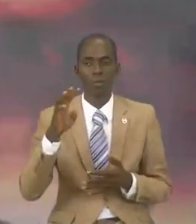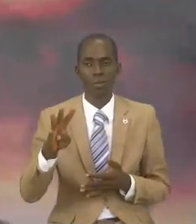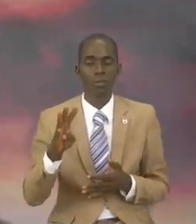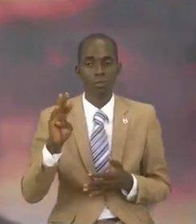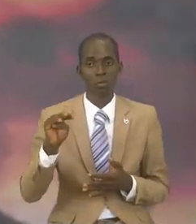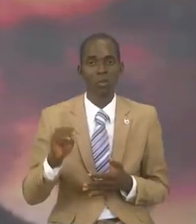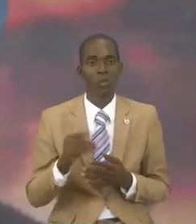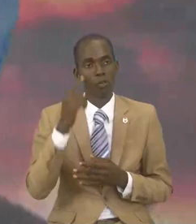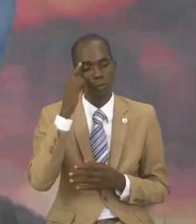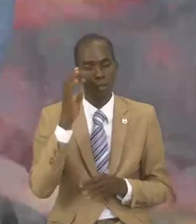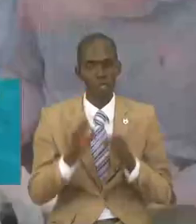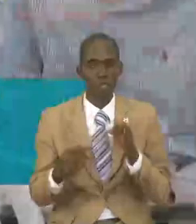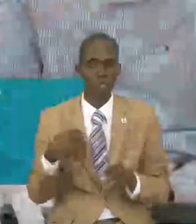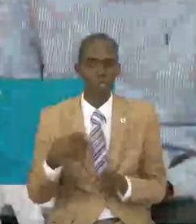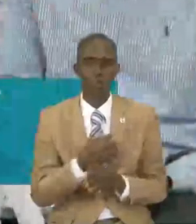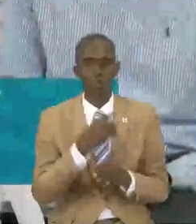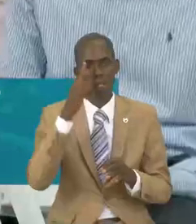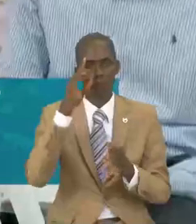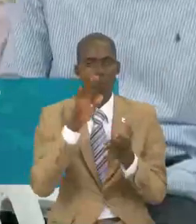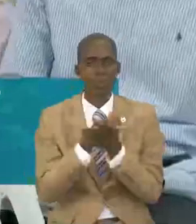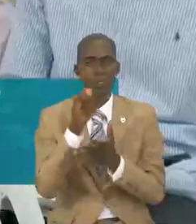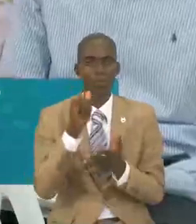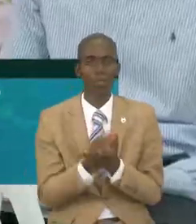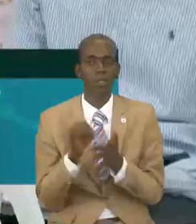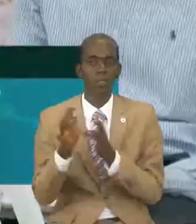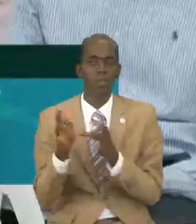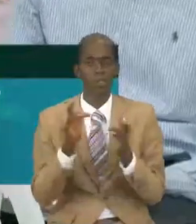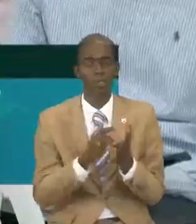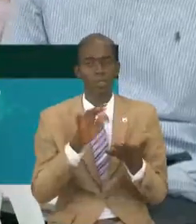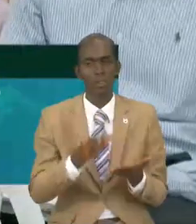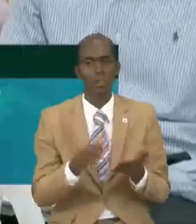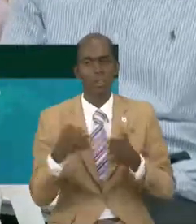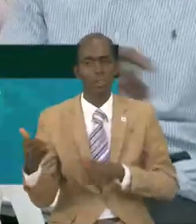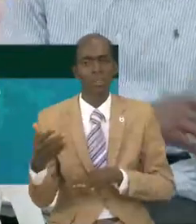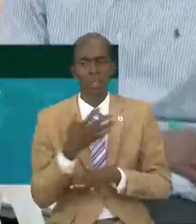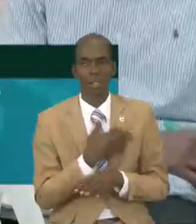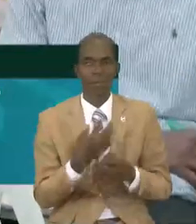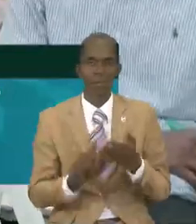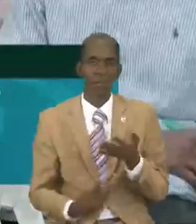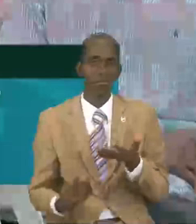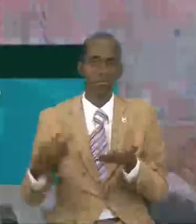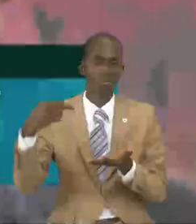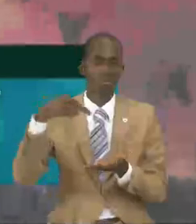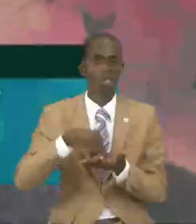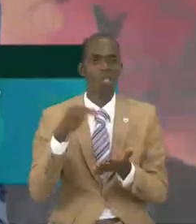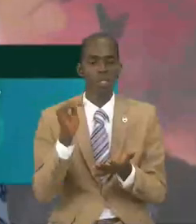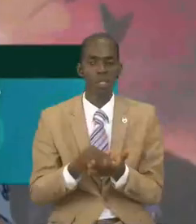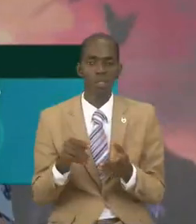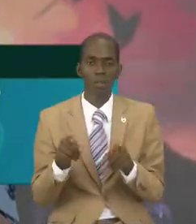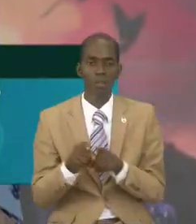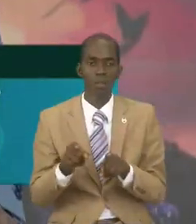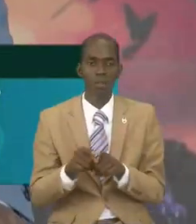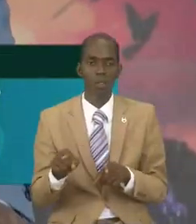14. Car si nous croyons que Jésus est mort et qu'il est ressuscité,